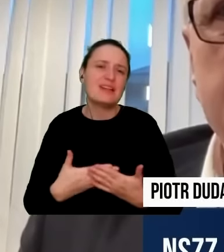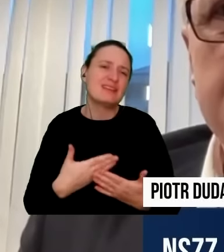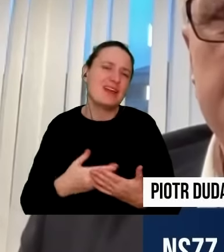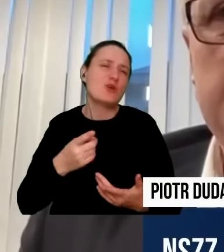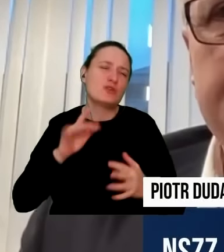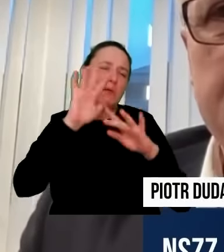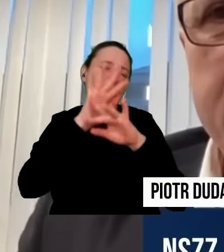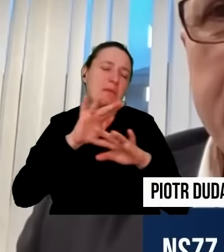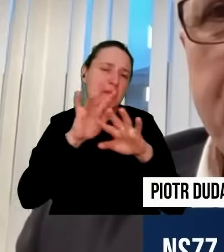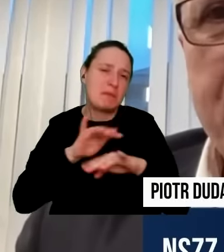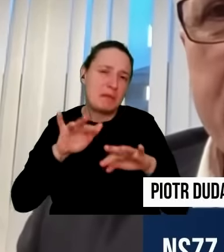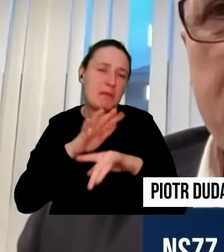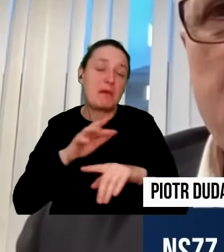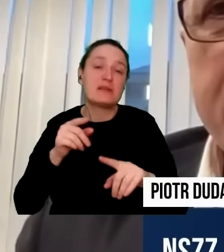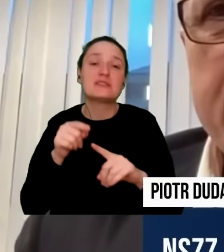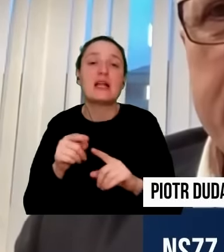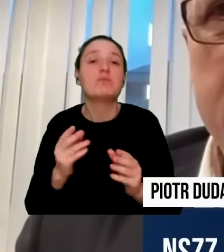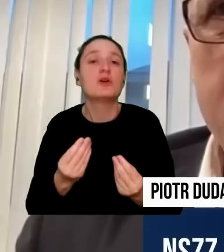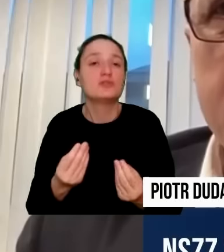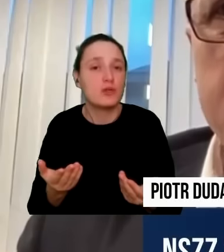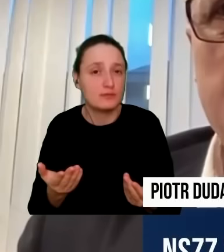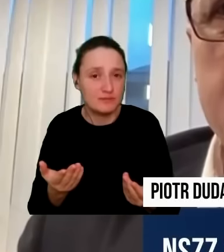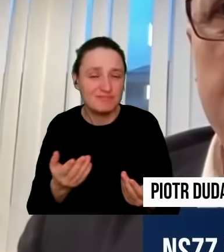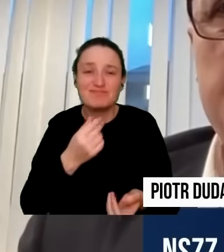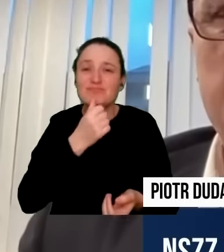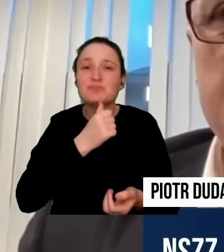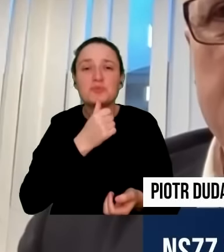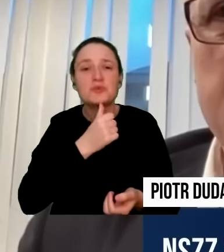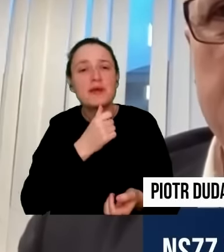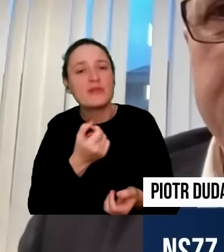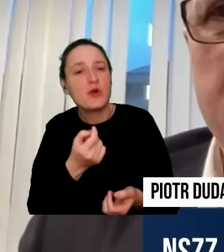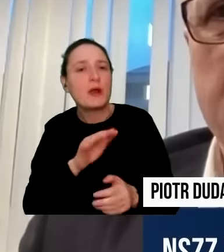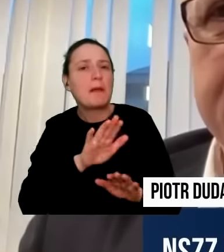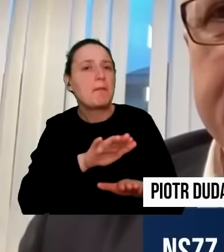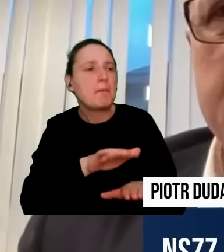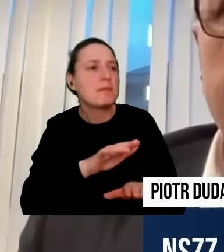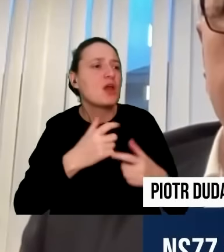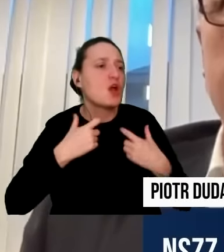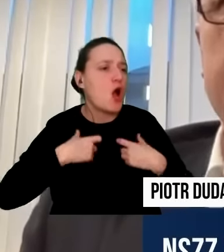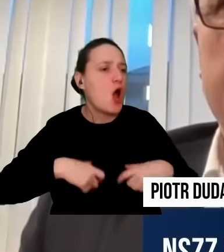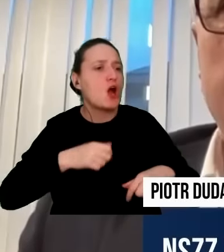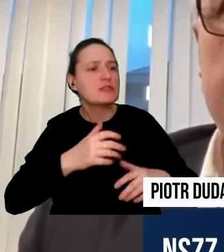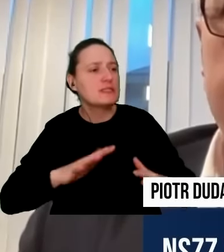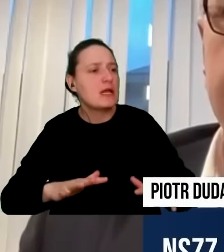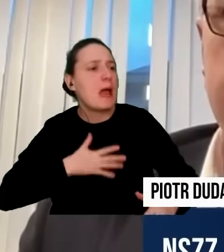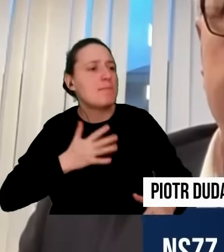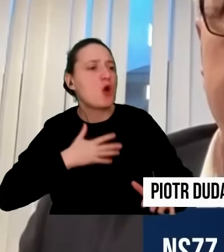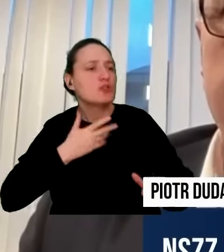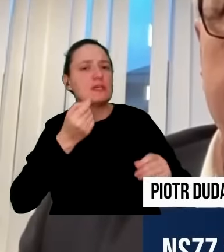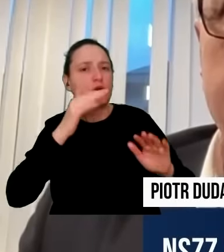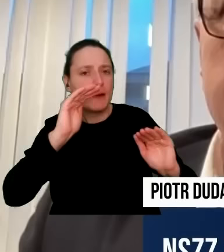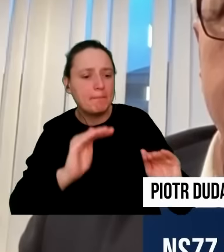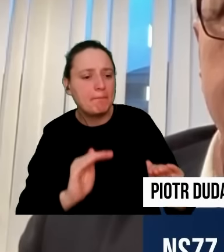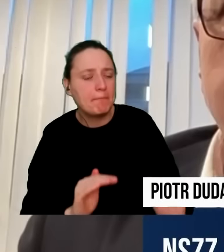które mają służyć takiej próbie no, trochę osłabienia tych nastrojów wybuchowych. Tylko, że tak jak